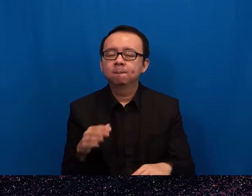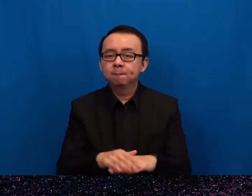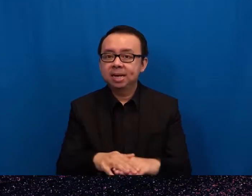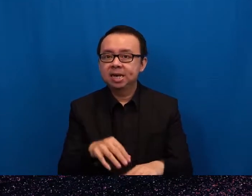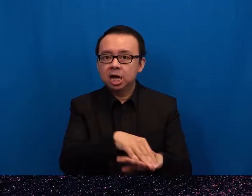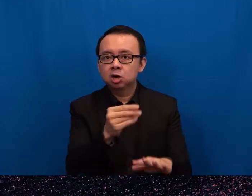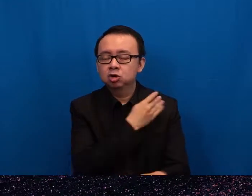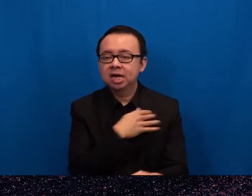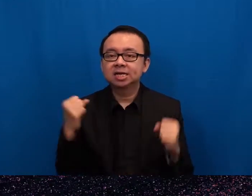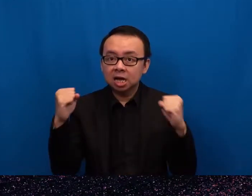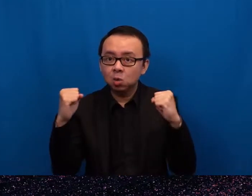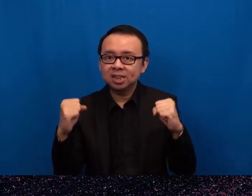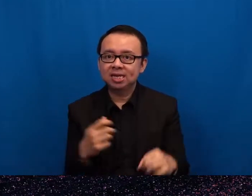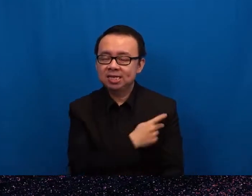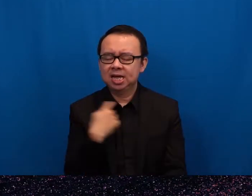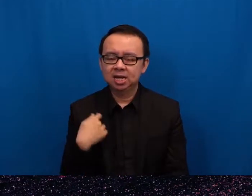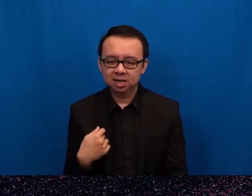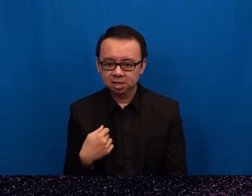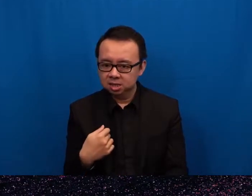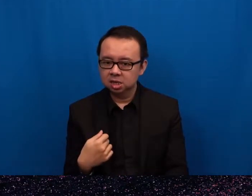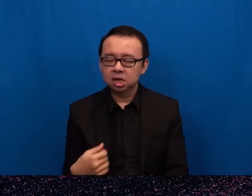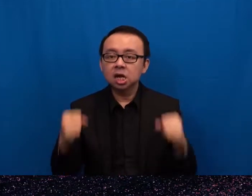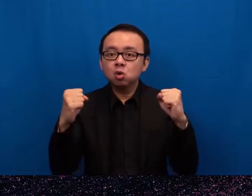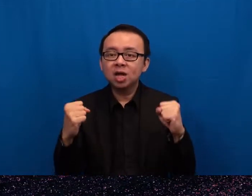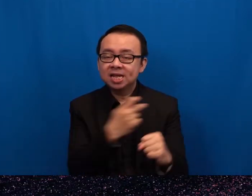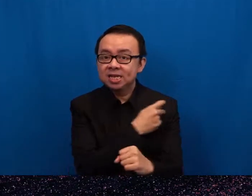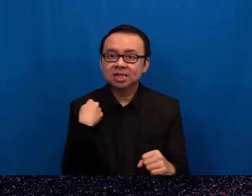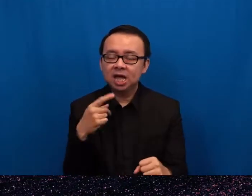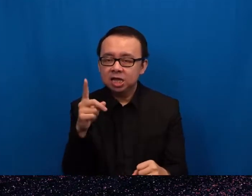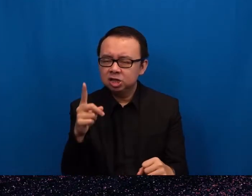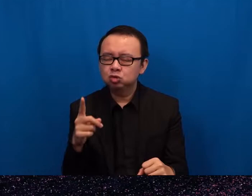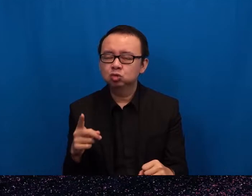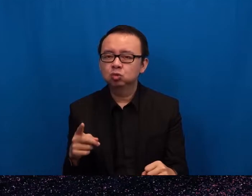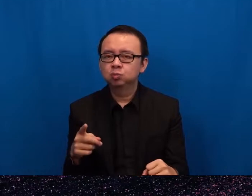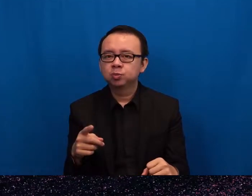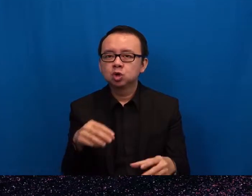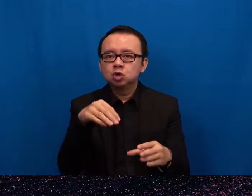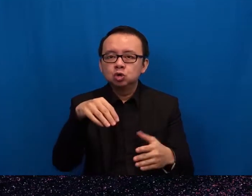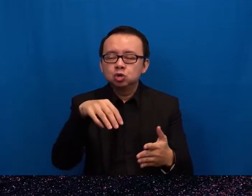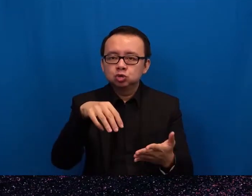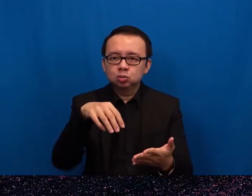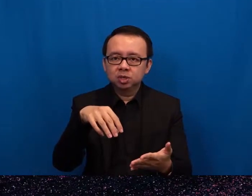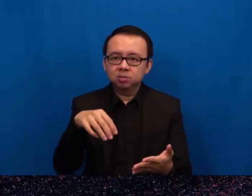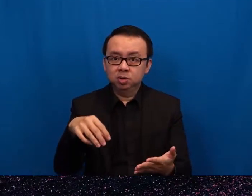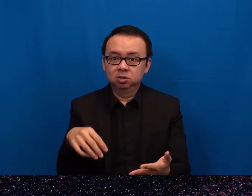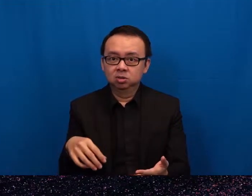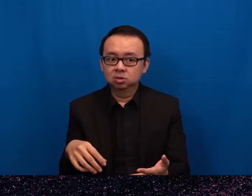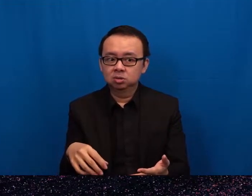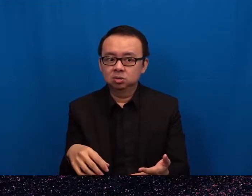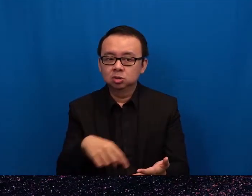obat. Spirit Anda, makanannya cuma satu. Jadi kalau kita lagi doa makan, jangan berdoa gini, Tuhan Yesus berkati steak kami ini atau